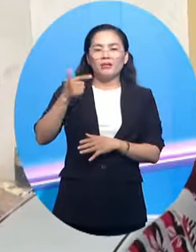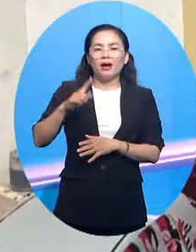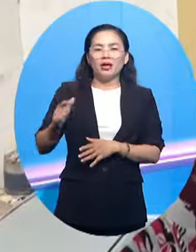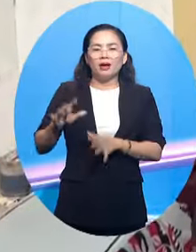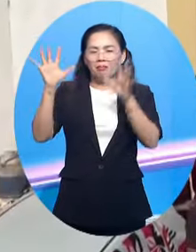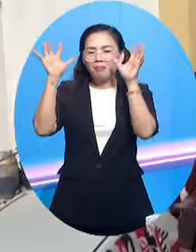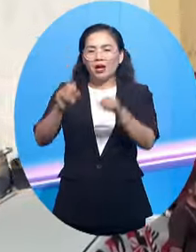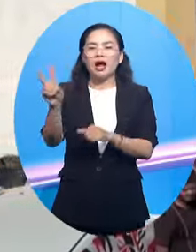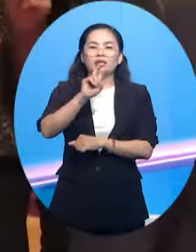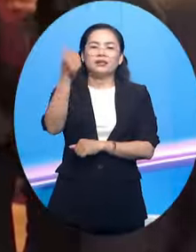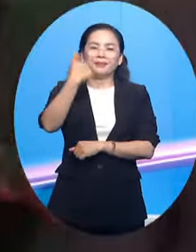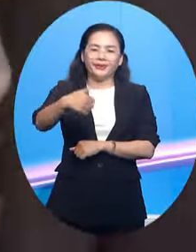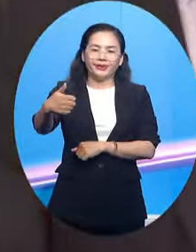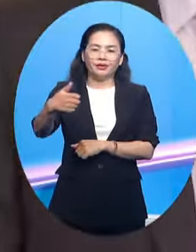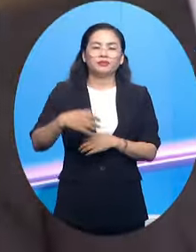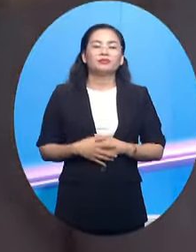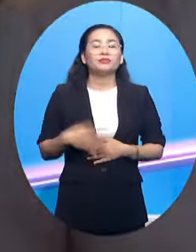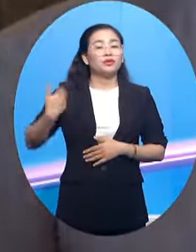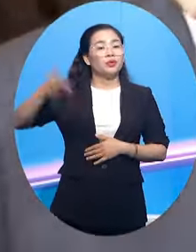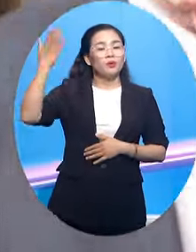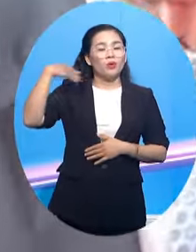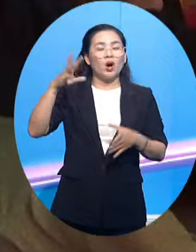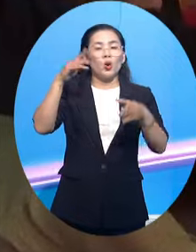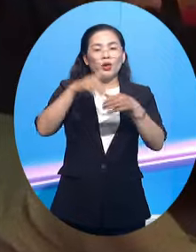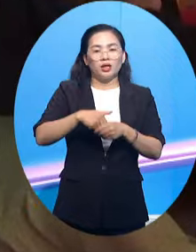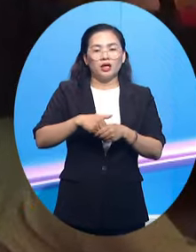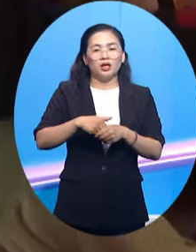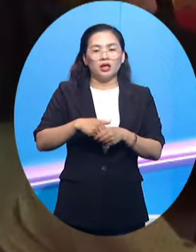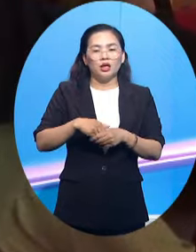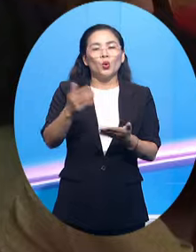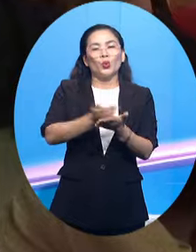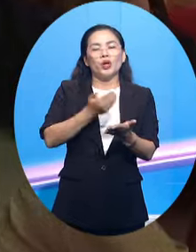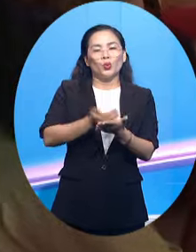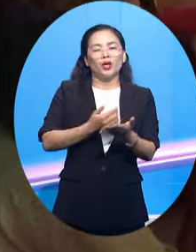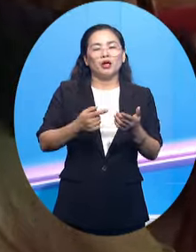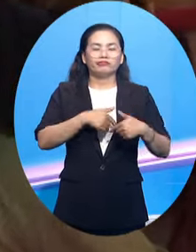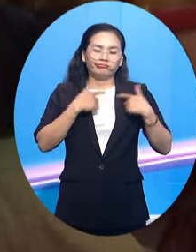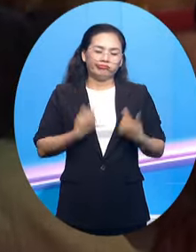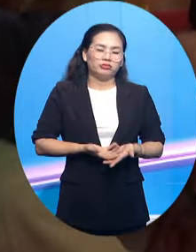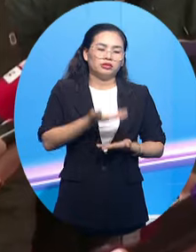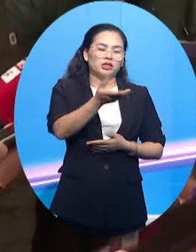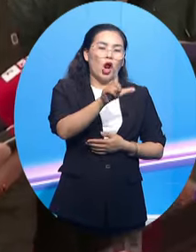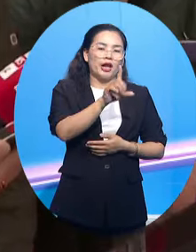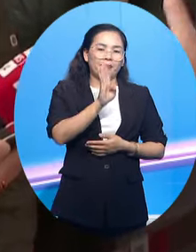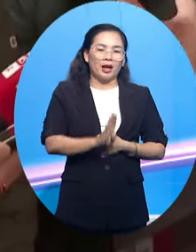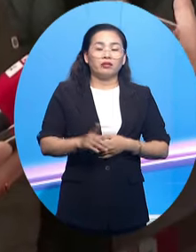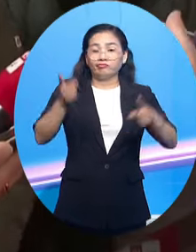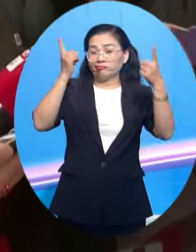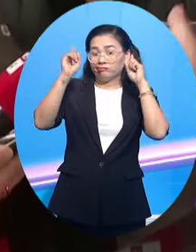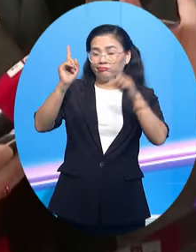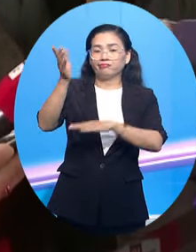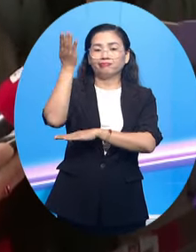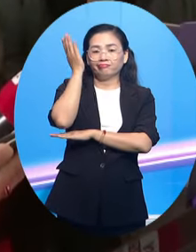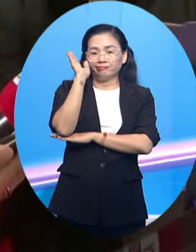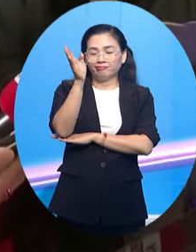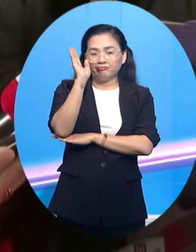bắt giữ hơn 200 người cũng vào hôm qua tại hội nghị nhằm mục đích gây quỹ viện trợ nhân đạo cho bă đại diện cấp cao phụ trách chính sách